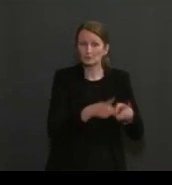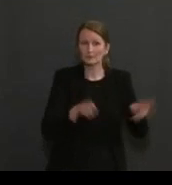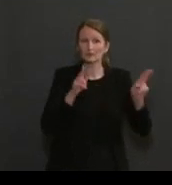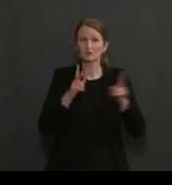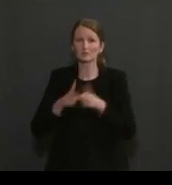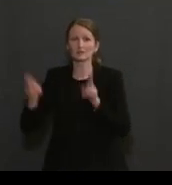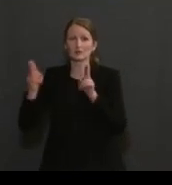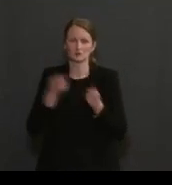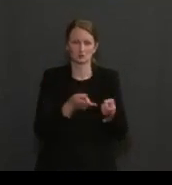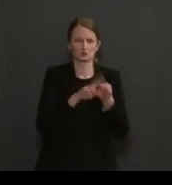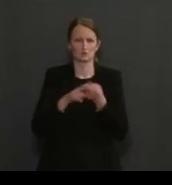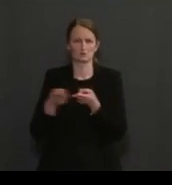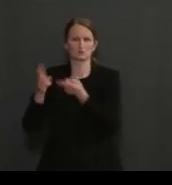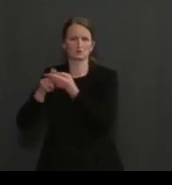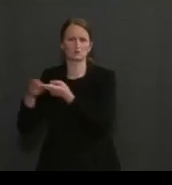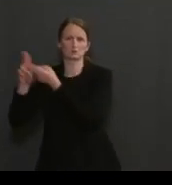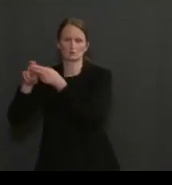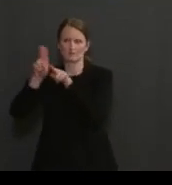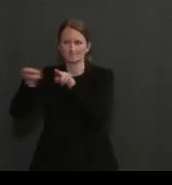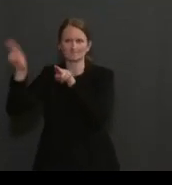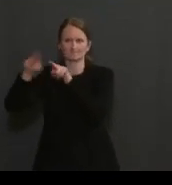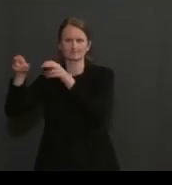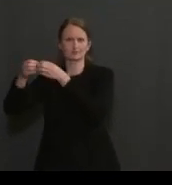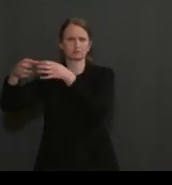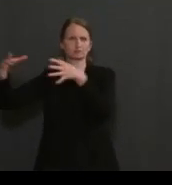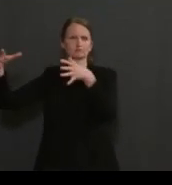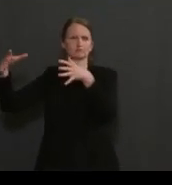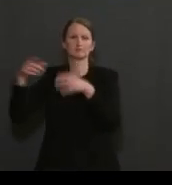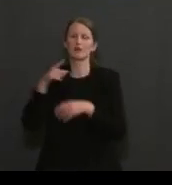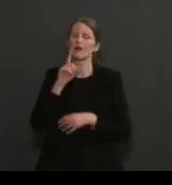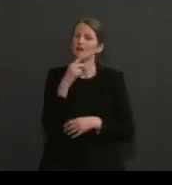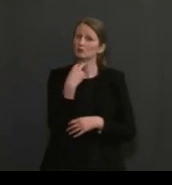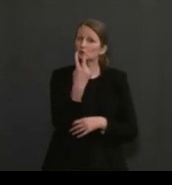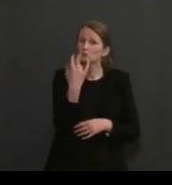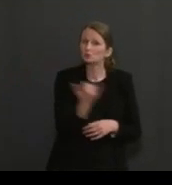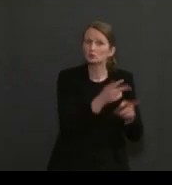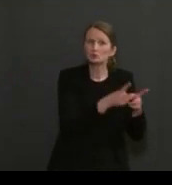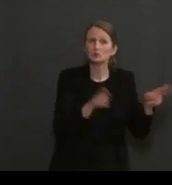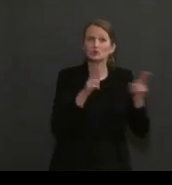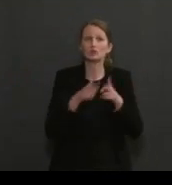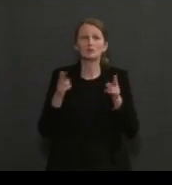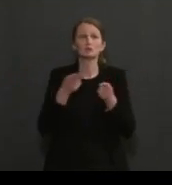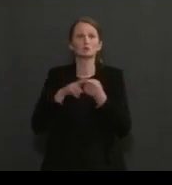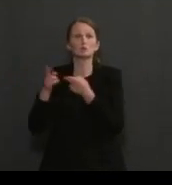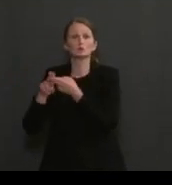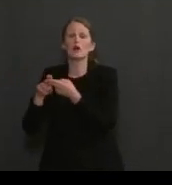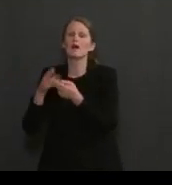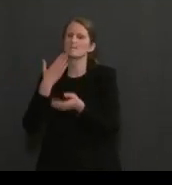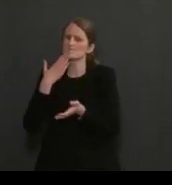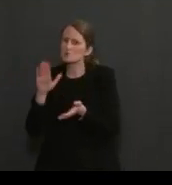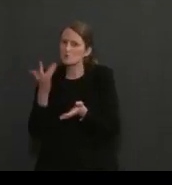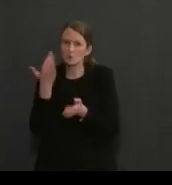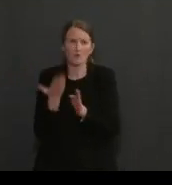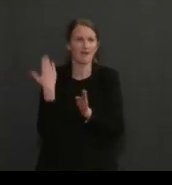favorable que celui que l'on vous donnait, puisque ce doublement était de l'ordre de 8 à 10 jours dans les dernières informations qu'on vous avait fournies.